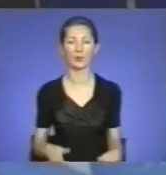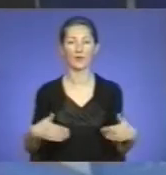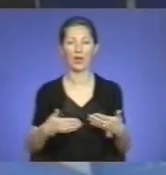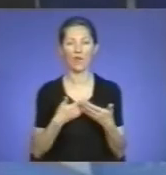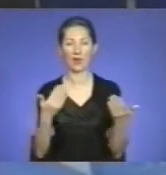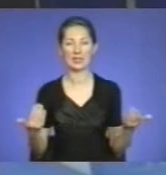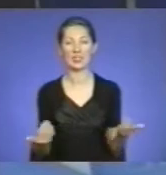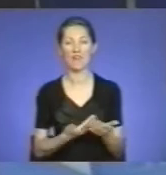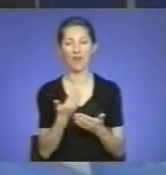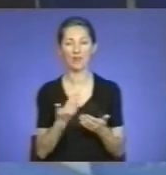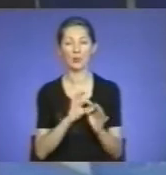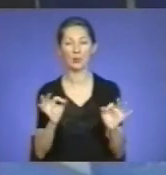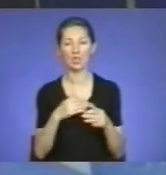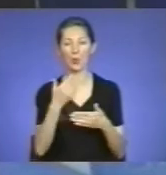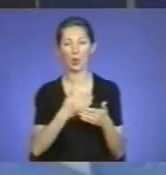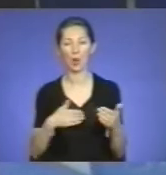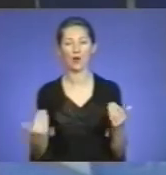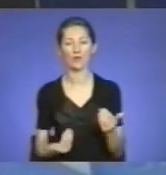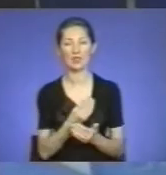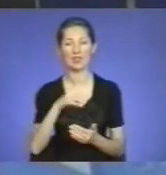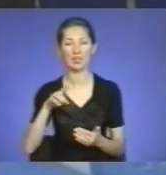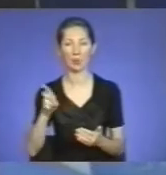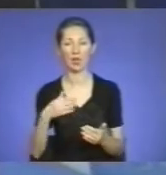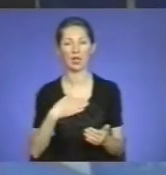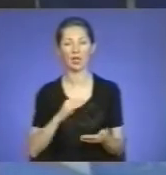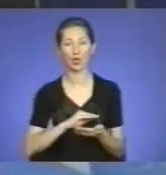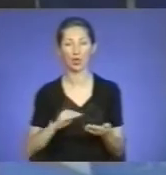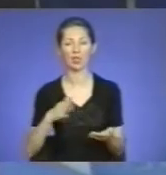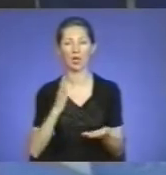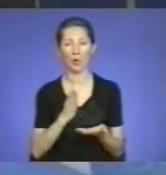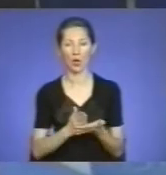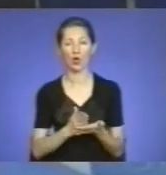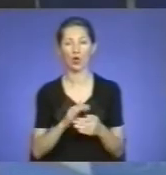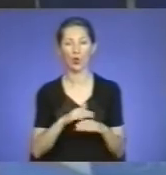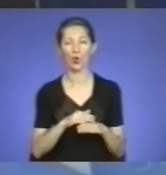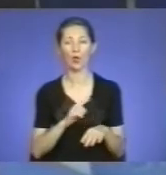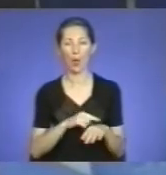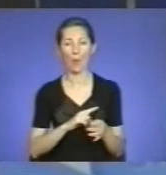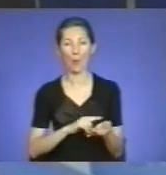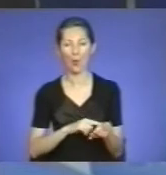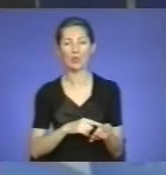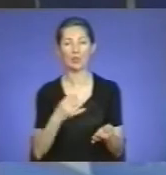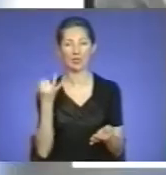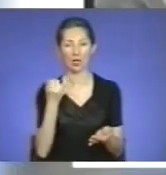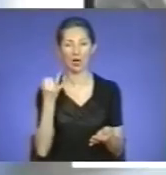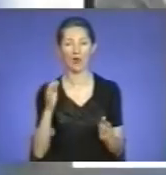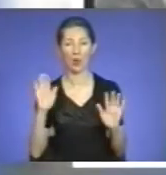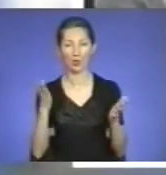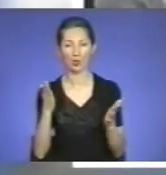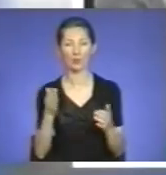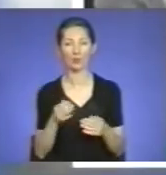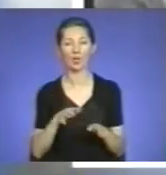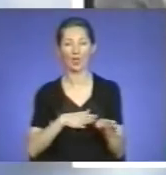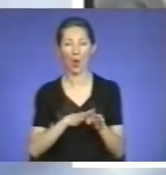Вітаю вас в ефірі. Інформаційна програма «Вісті ТТБ». Наші журналісти тримають руку на пульсі найцікавіших подій. Далі про таке.